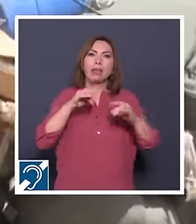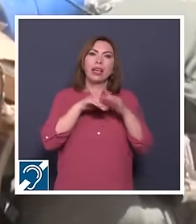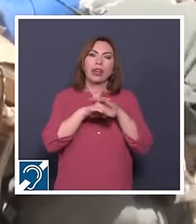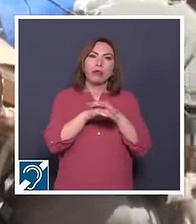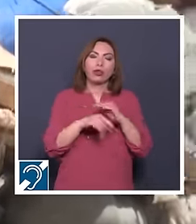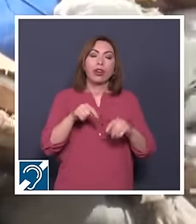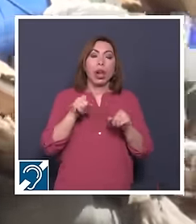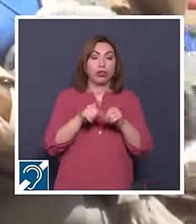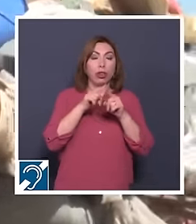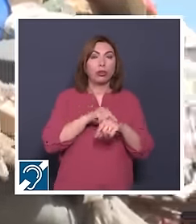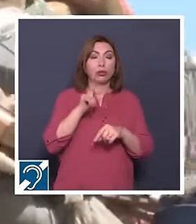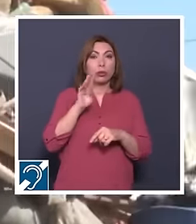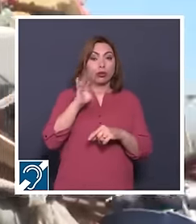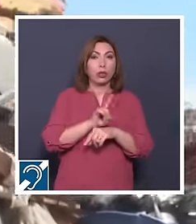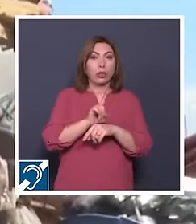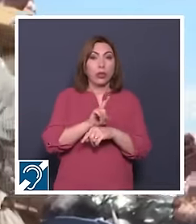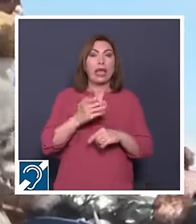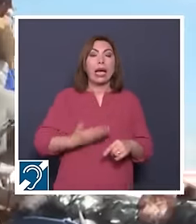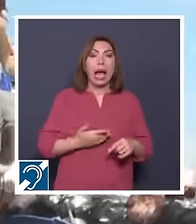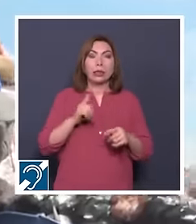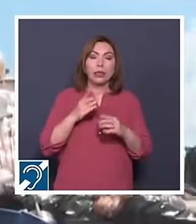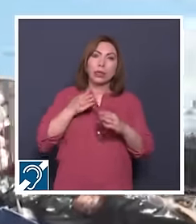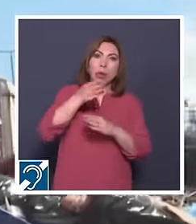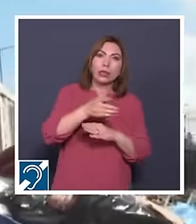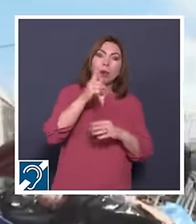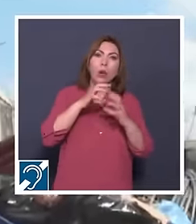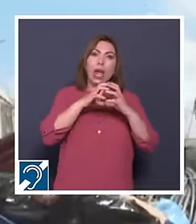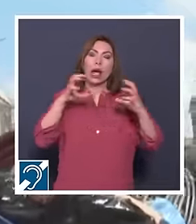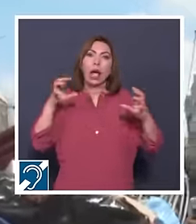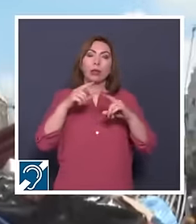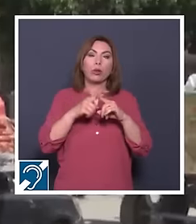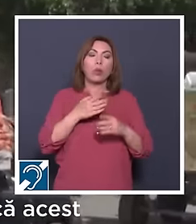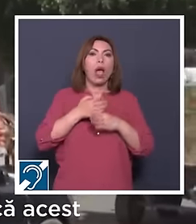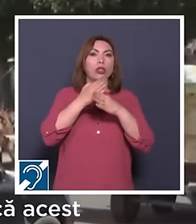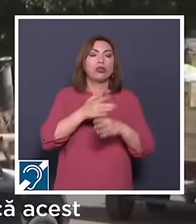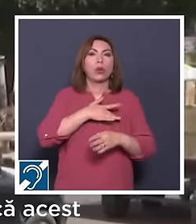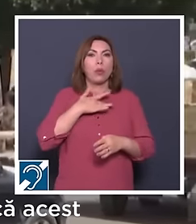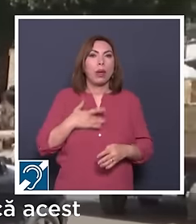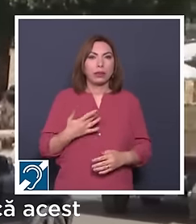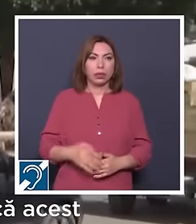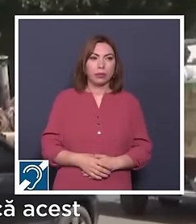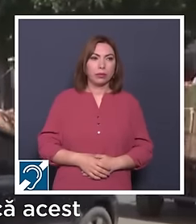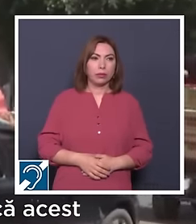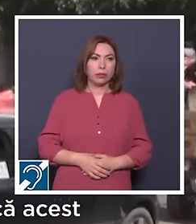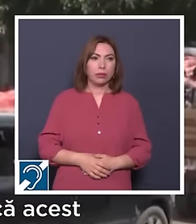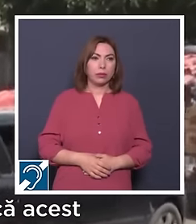de 24 de ore, în Gaza nu a mai intrat niciun camion cu ajutoare umanitare.